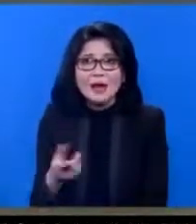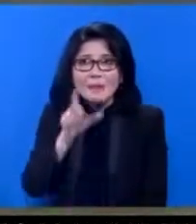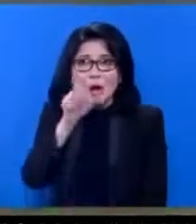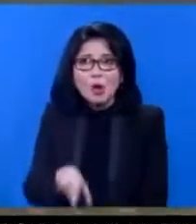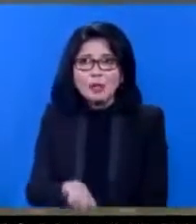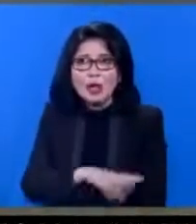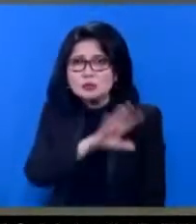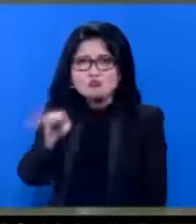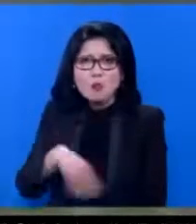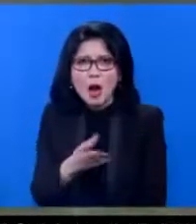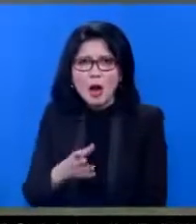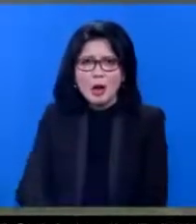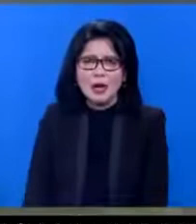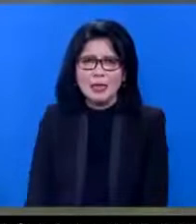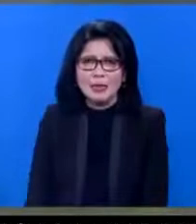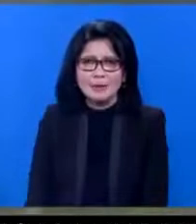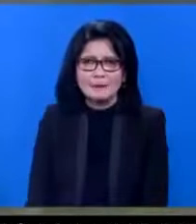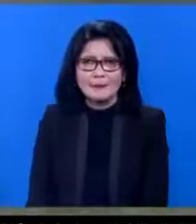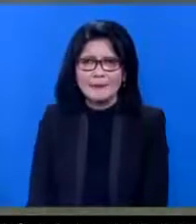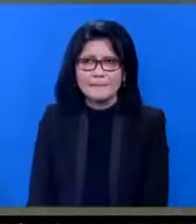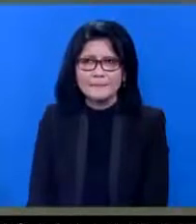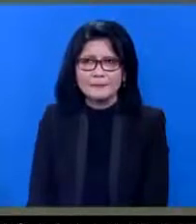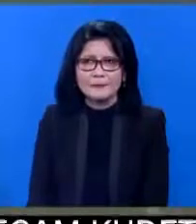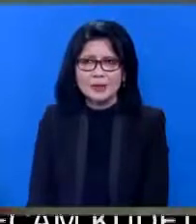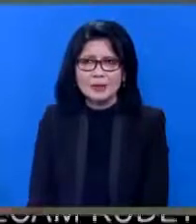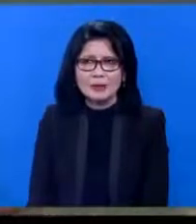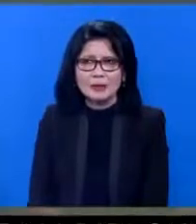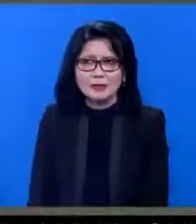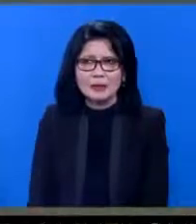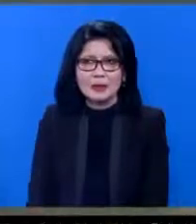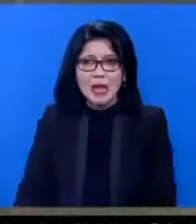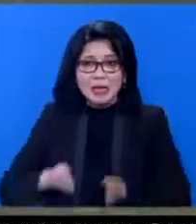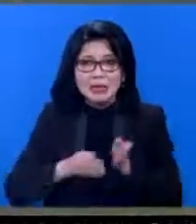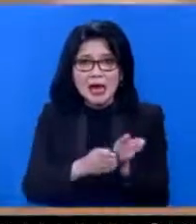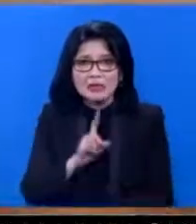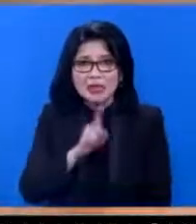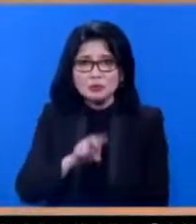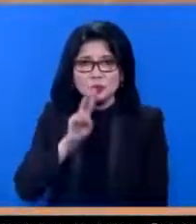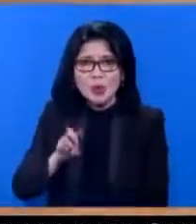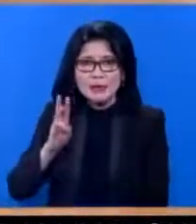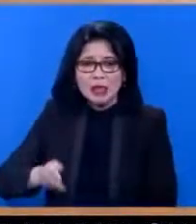Ya, semua nih. Oh. Banjirnya? Gang 1, gang 2, gang 3, gang 4. Iya.